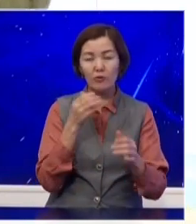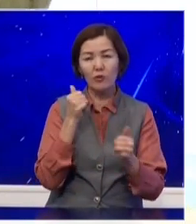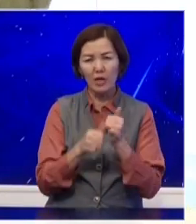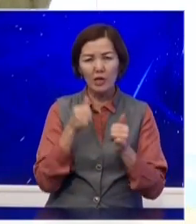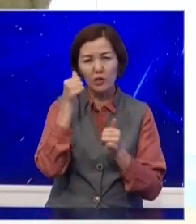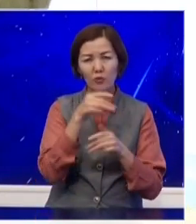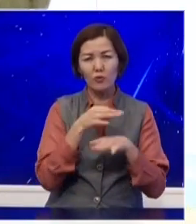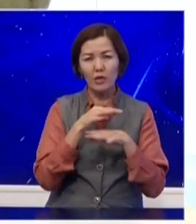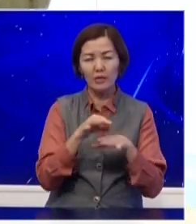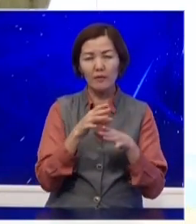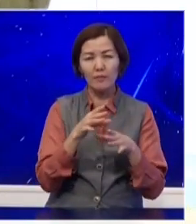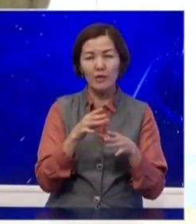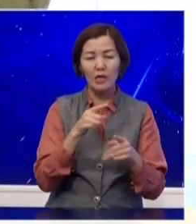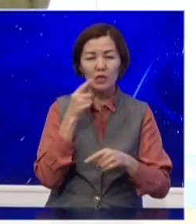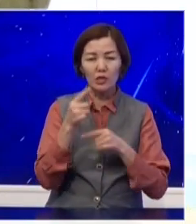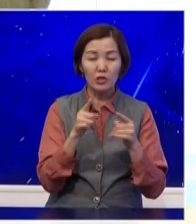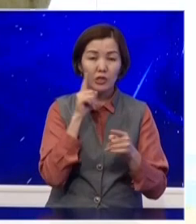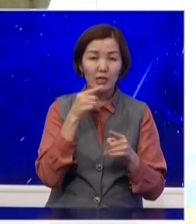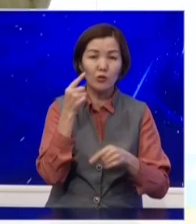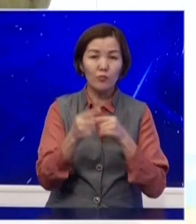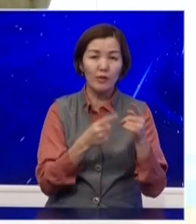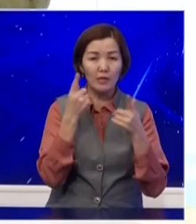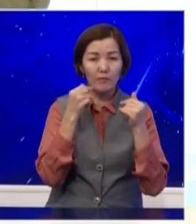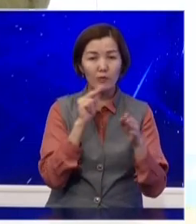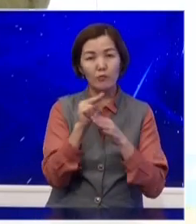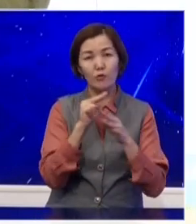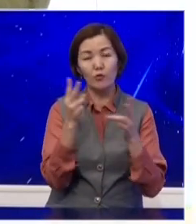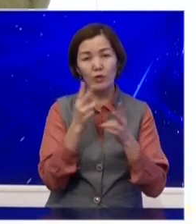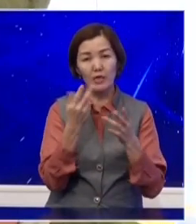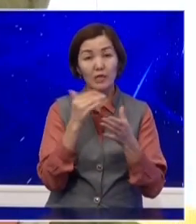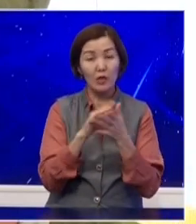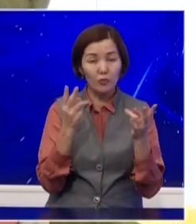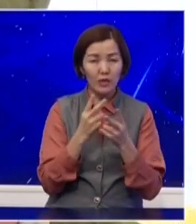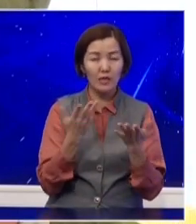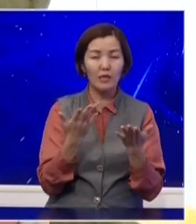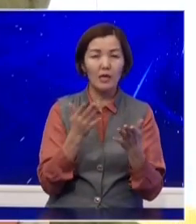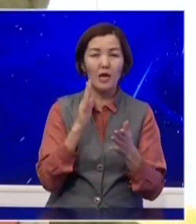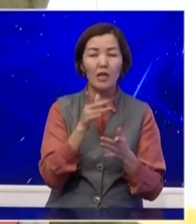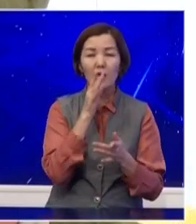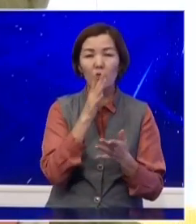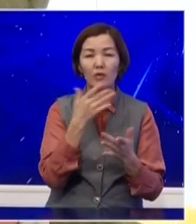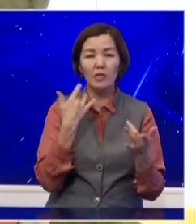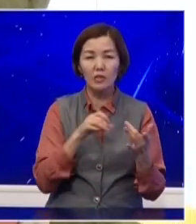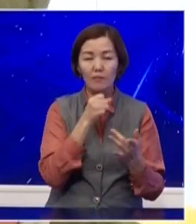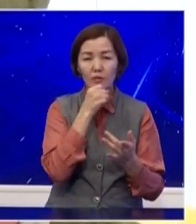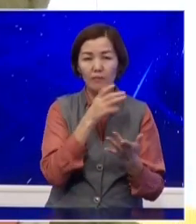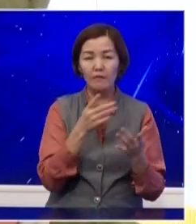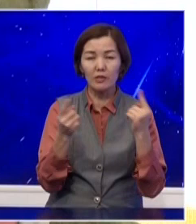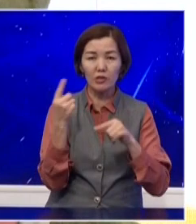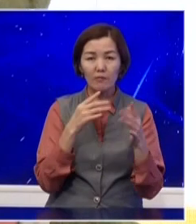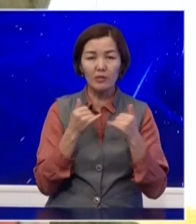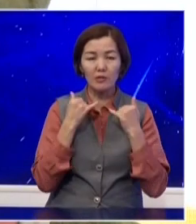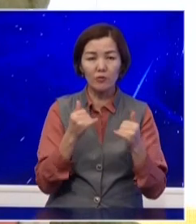жүйелі түрде жас ұрпақтың санасына сіңіруіміз қажет. Алдағы уақытта Жамбыл Жабаев